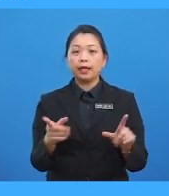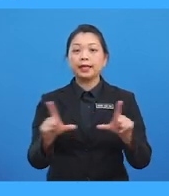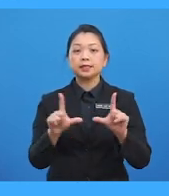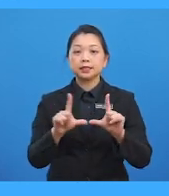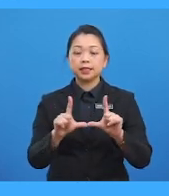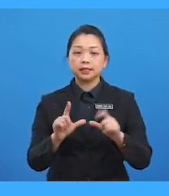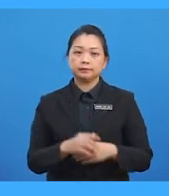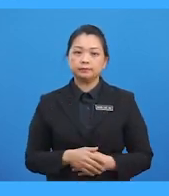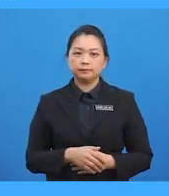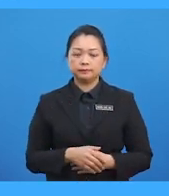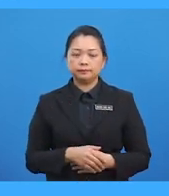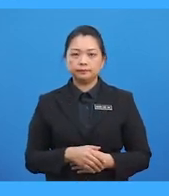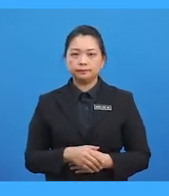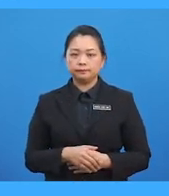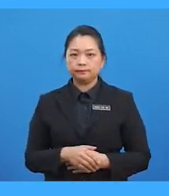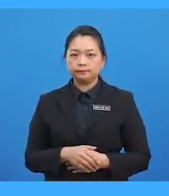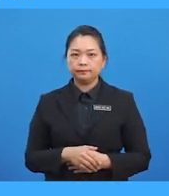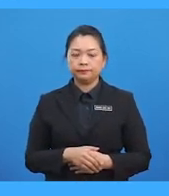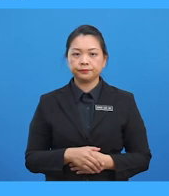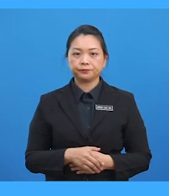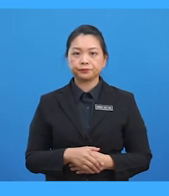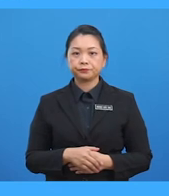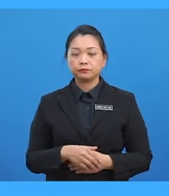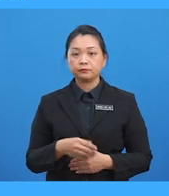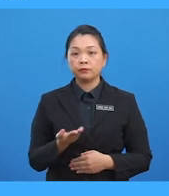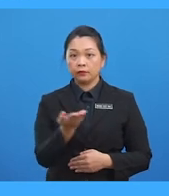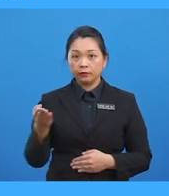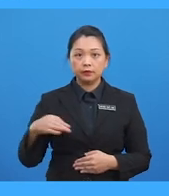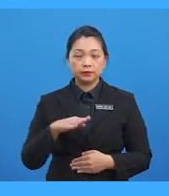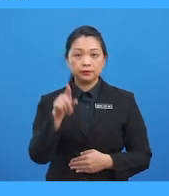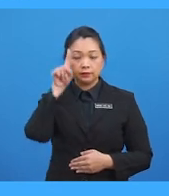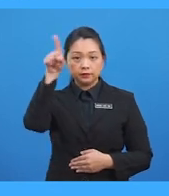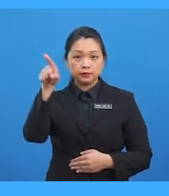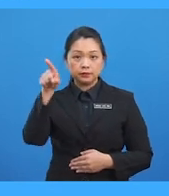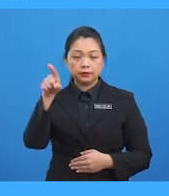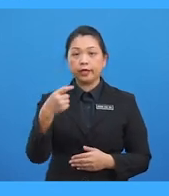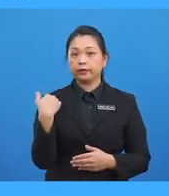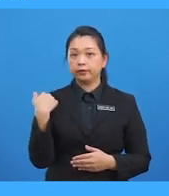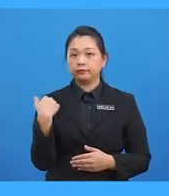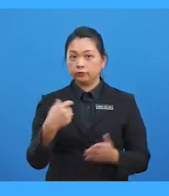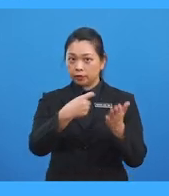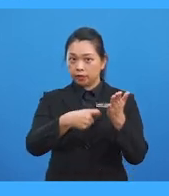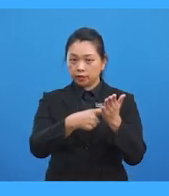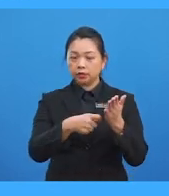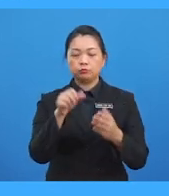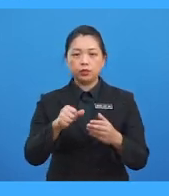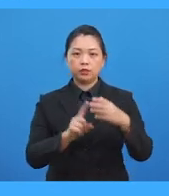kewangan. Harta intelek yang bernilai dapat membantu memasuki pasaran global.